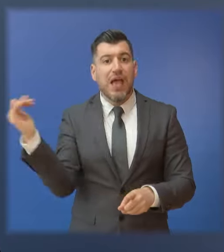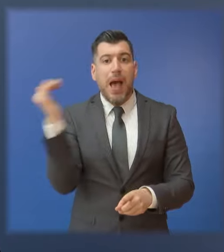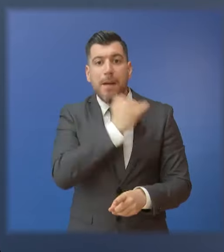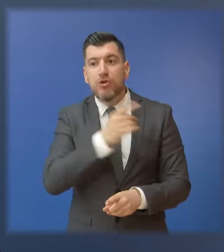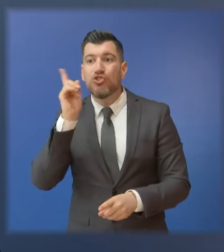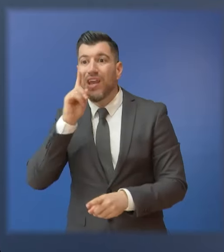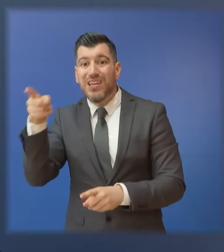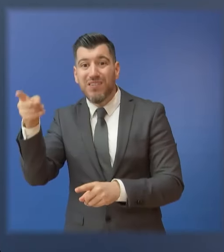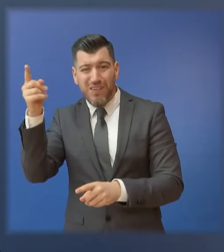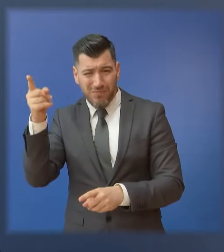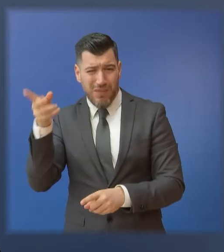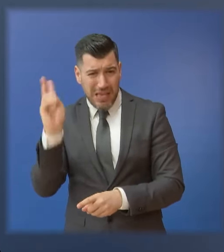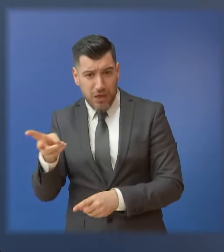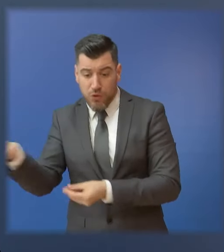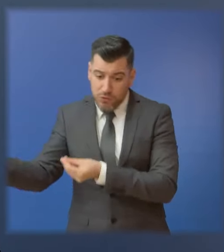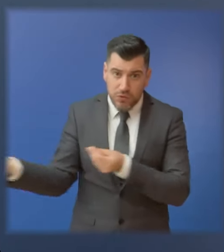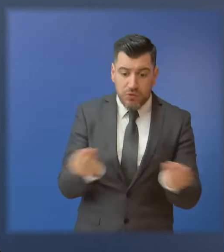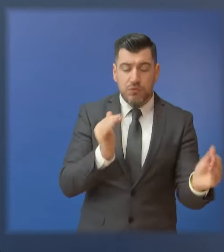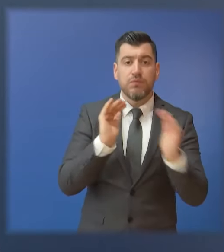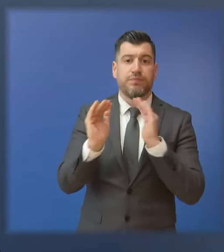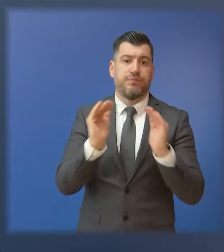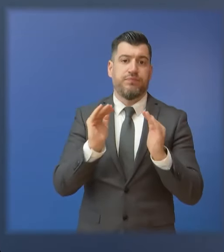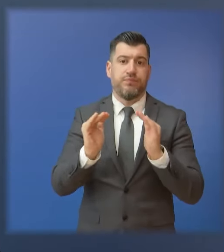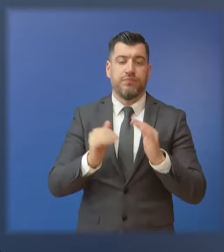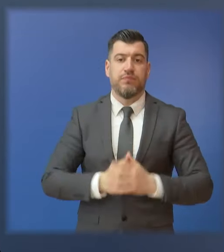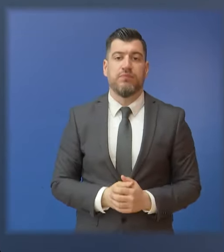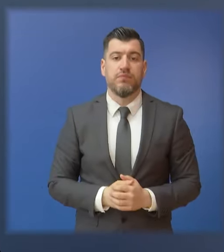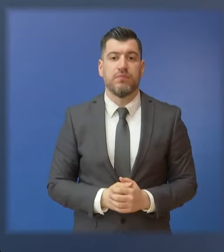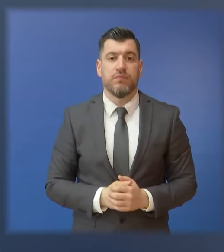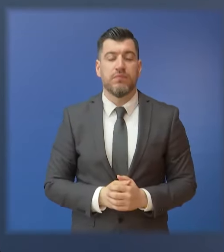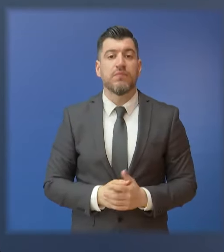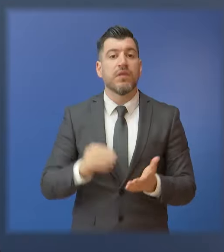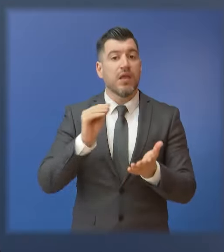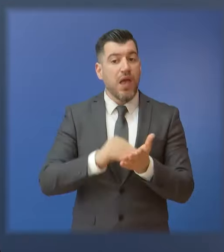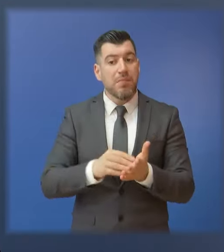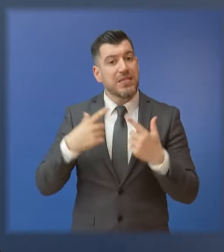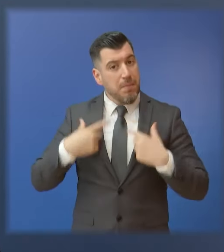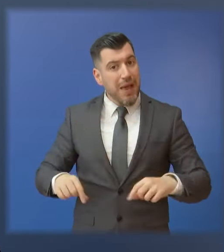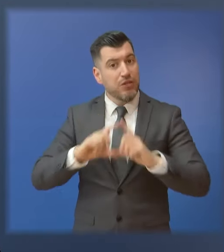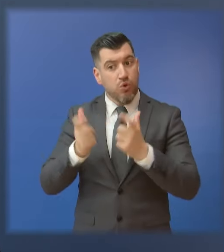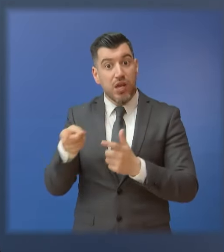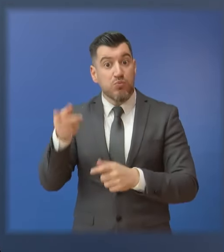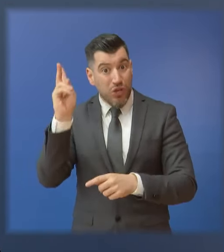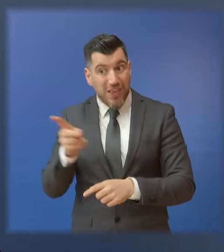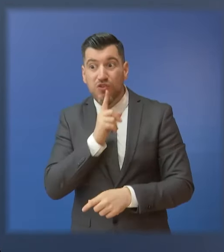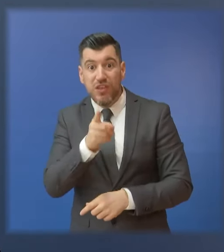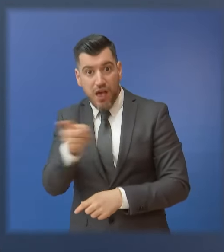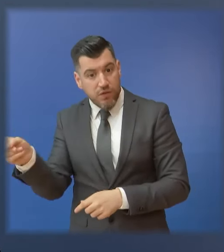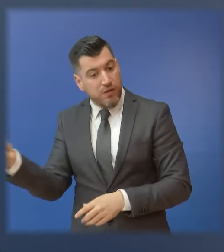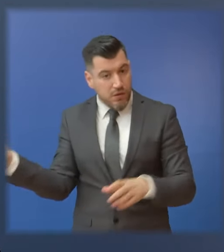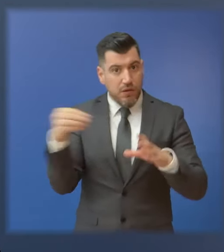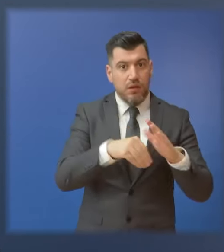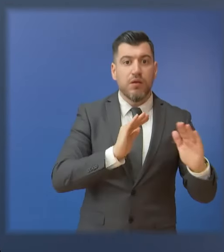houses για την ασφαλή φιλοξενία γυναικών θυμάτων ενδοοικογενειακής βίας καθώς και μελών της οικογένειάς τους στόχος όλων των